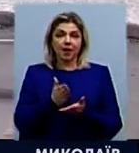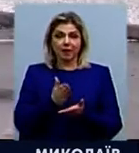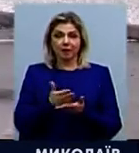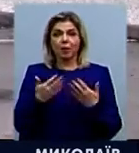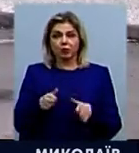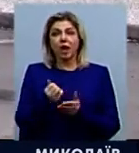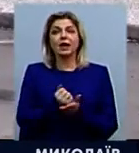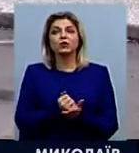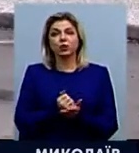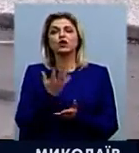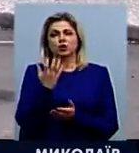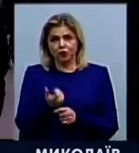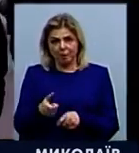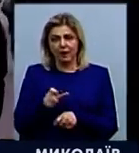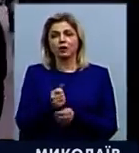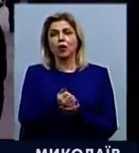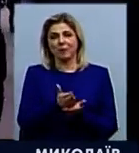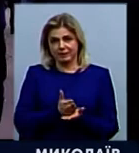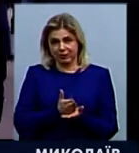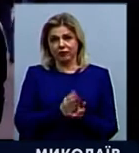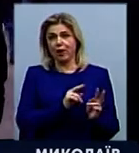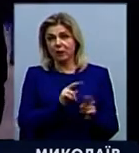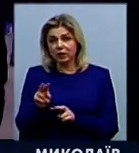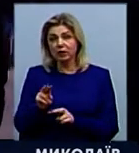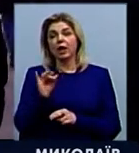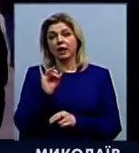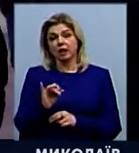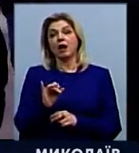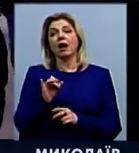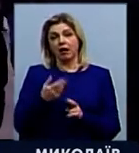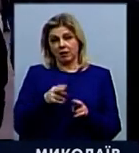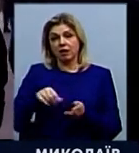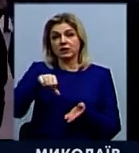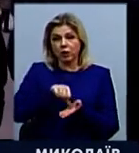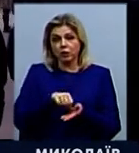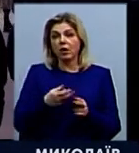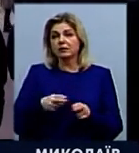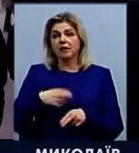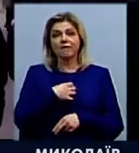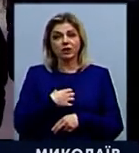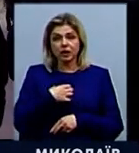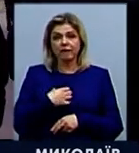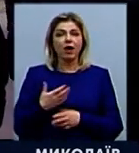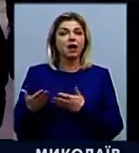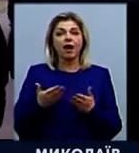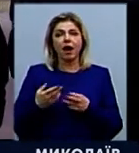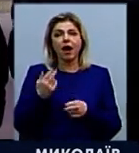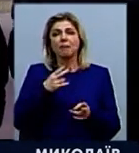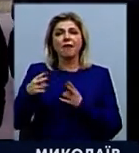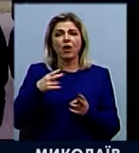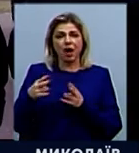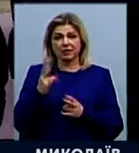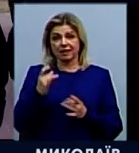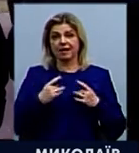вже ресурс ще більше забезпечити порядок. Тому і долучились. Це важливо, тому що нам якась провокація на свята